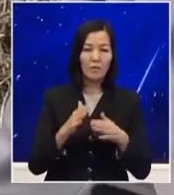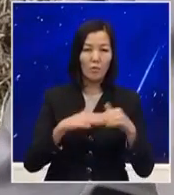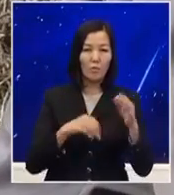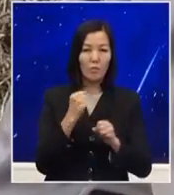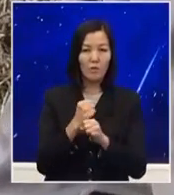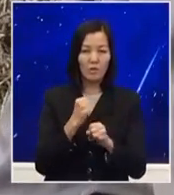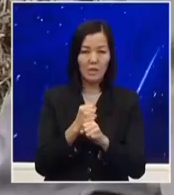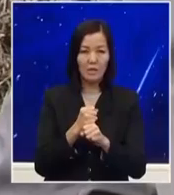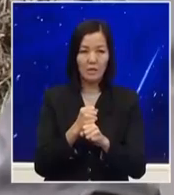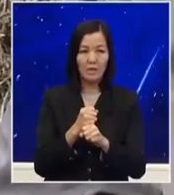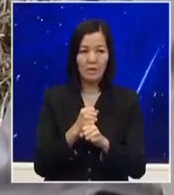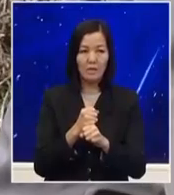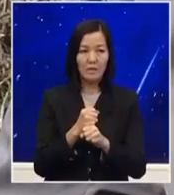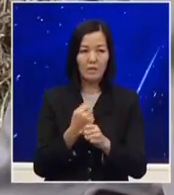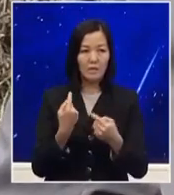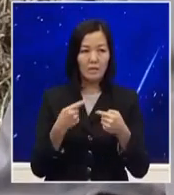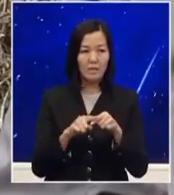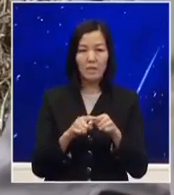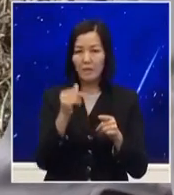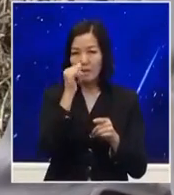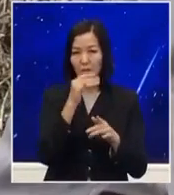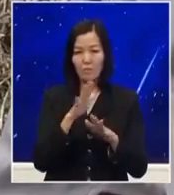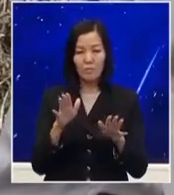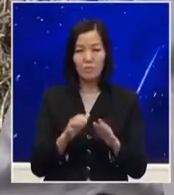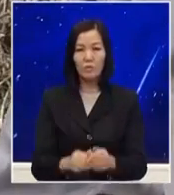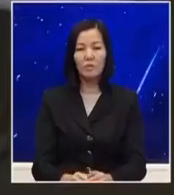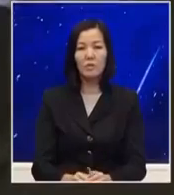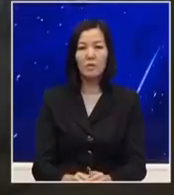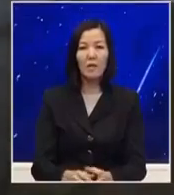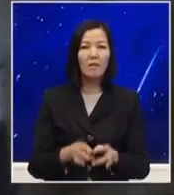нәрсе. Мынаған енді техниканың несі келмейді ғой, қалай болса да.